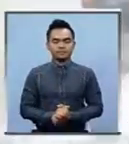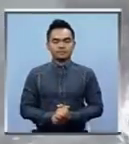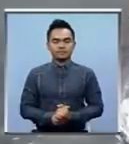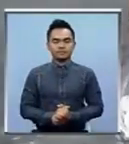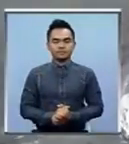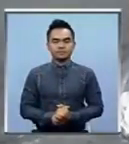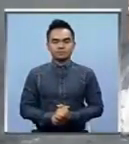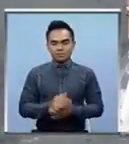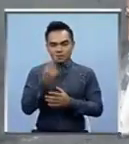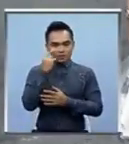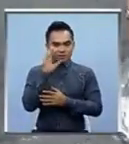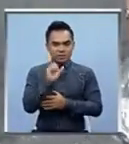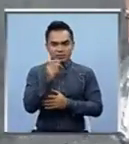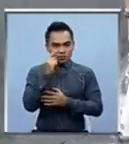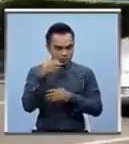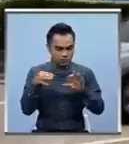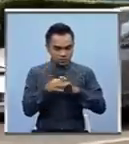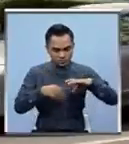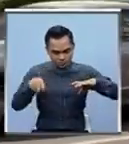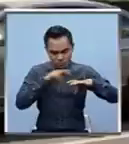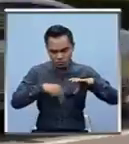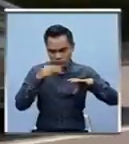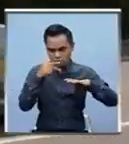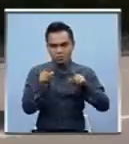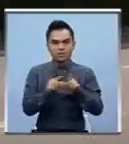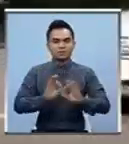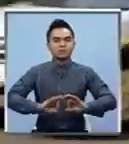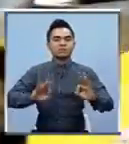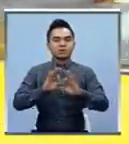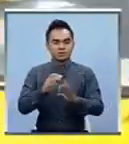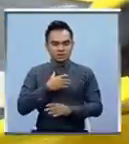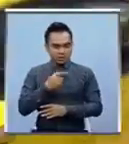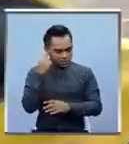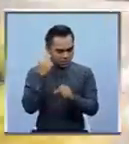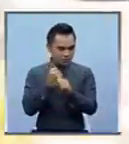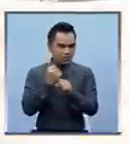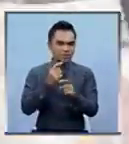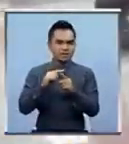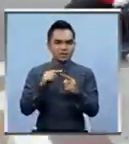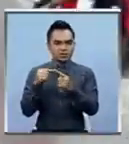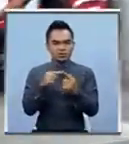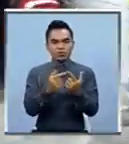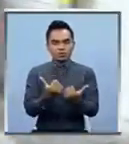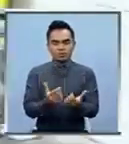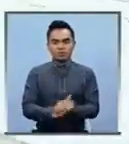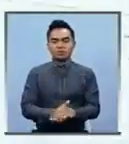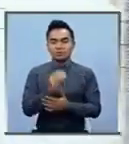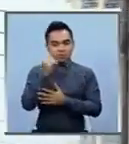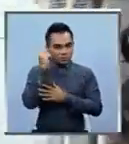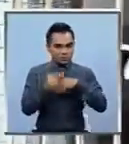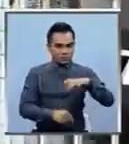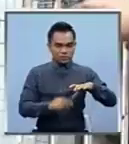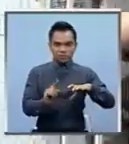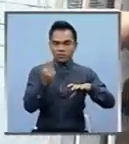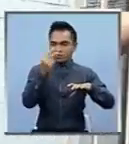จากการสังเกตบริเวณโดยรอบก็พบว่าตรงจุดนี้มีตัวเลือกให้ไปต่อได้หลายเส้นทางซึ่งจุดแรกจากที่เราสังเกตเห็นนะครับก็